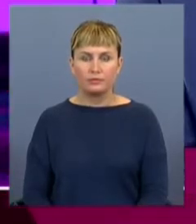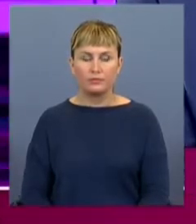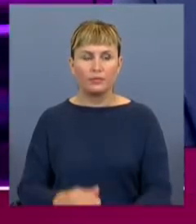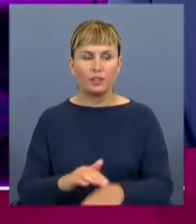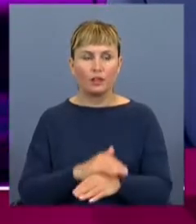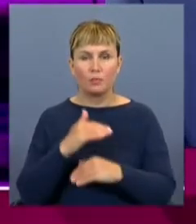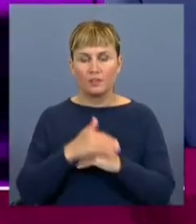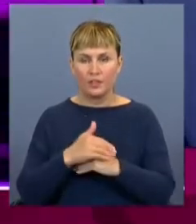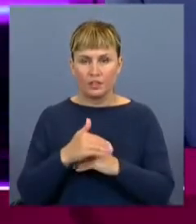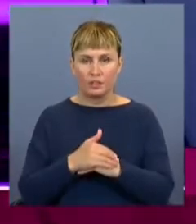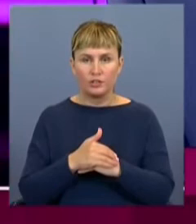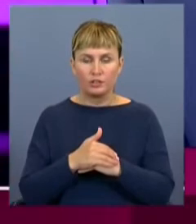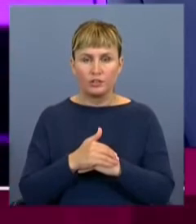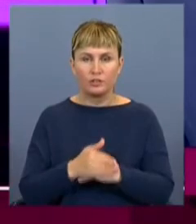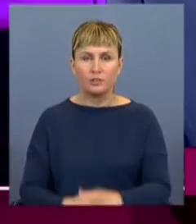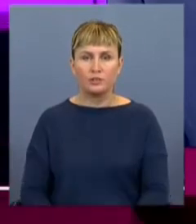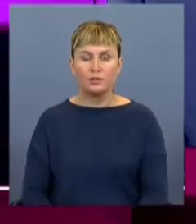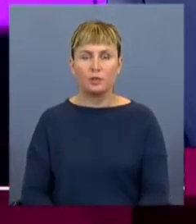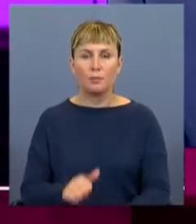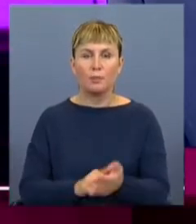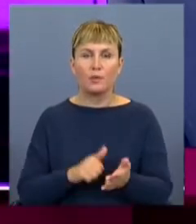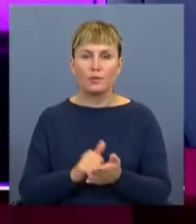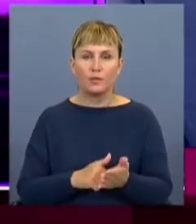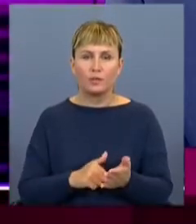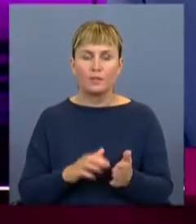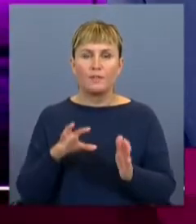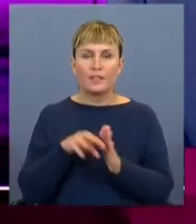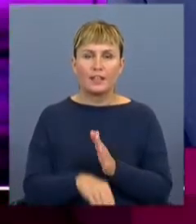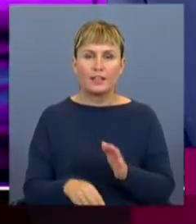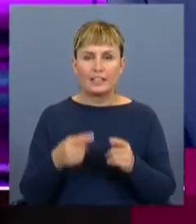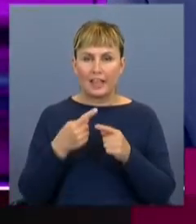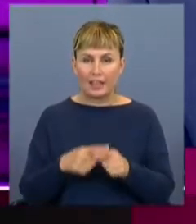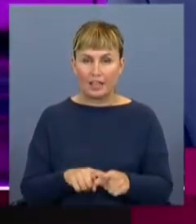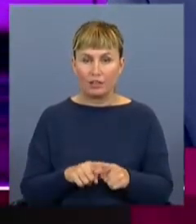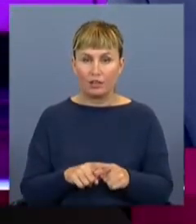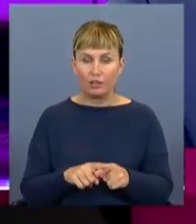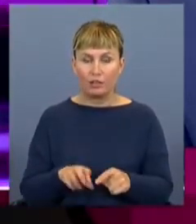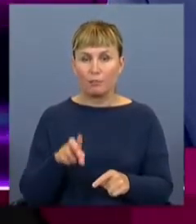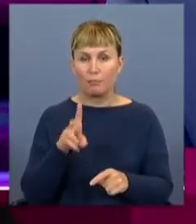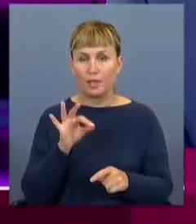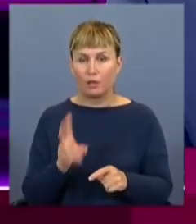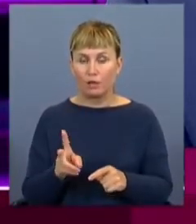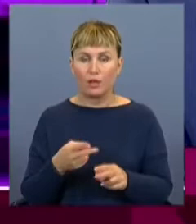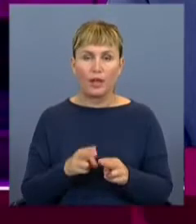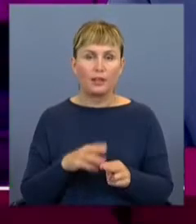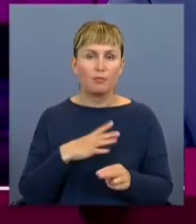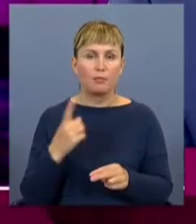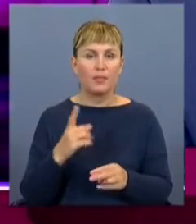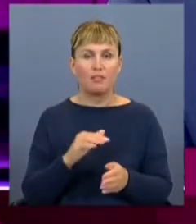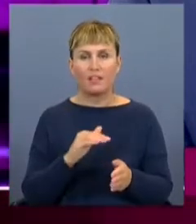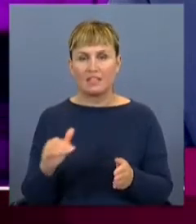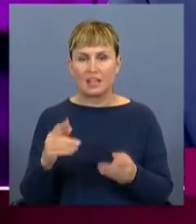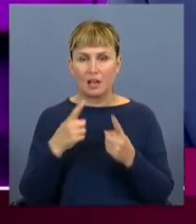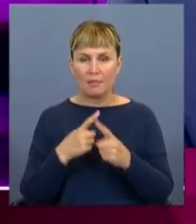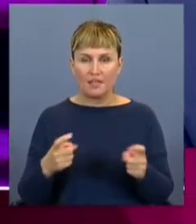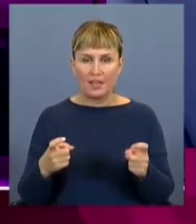Добрый вечер, Рашид. По поводу внедрения технологии блокчейн в НДС, это было первое официальное